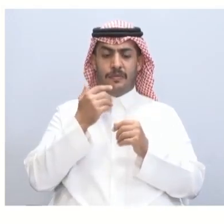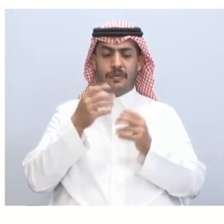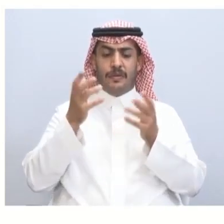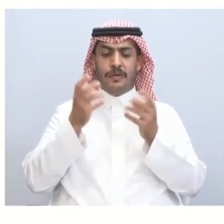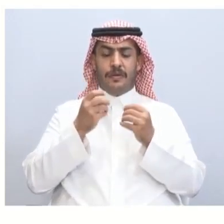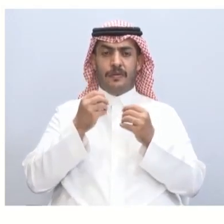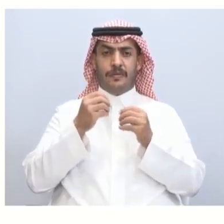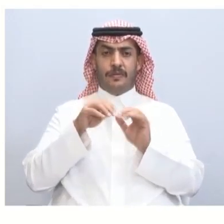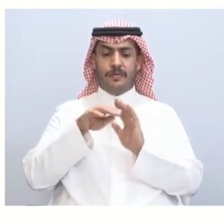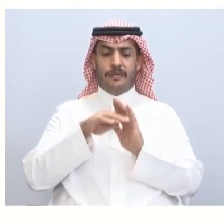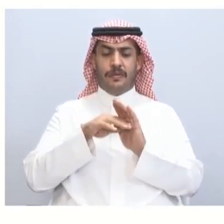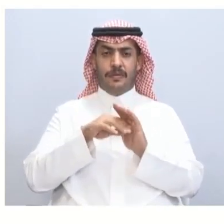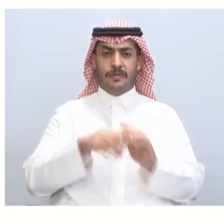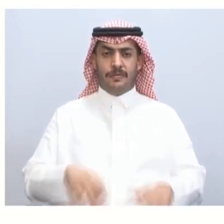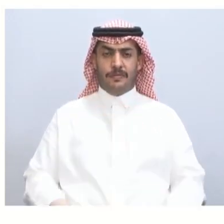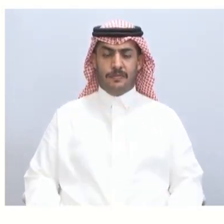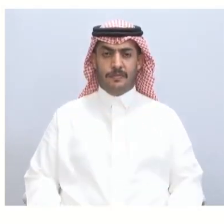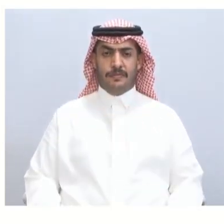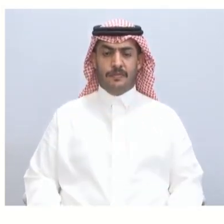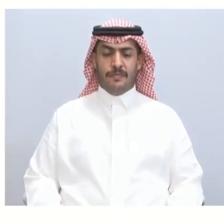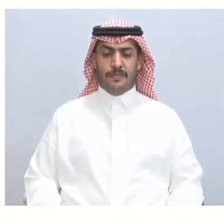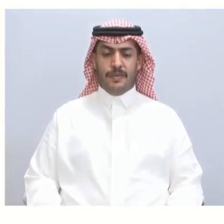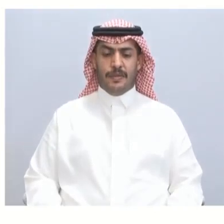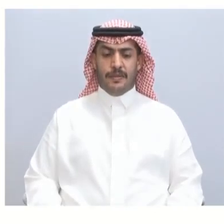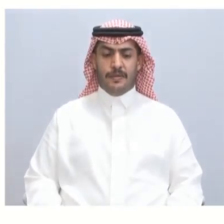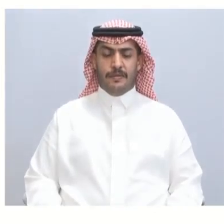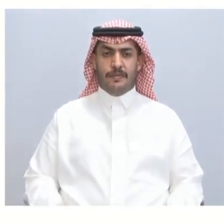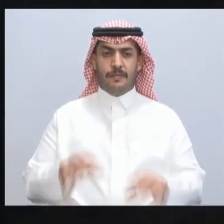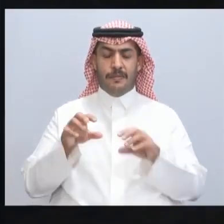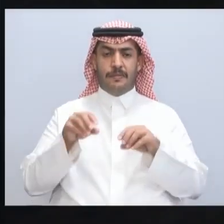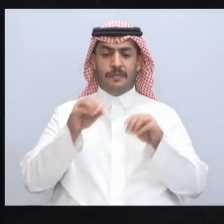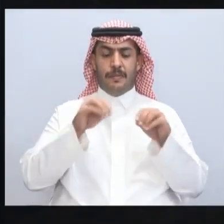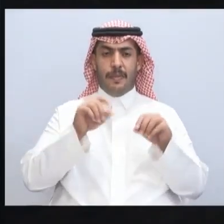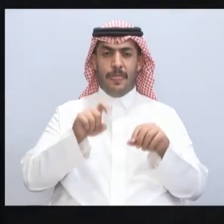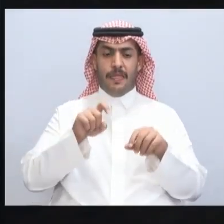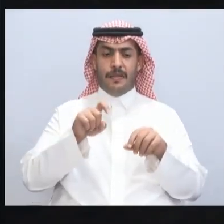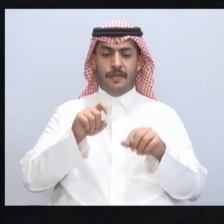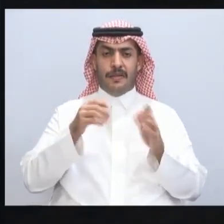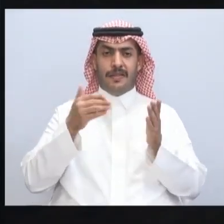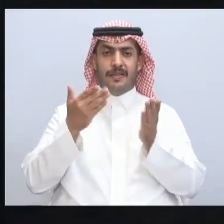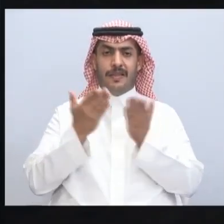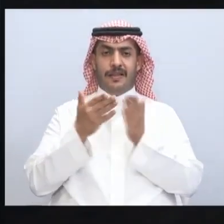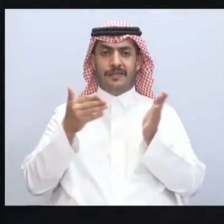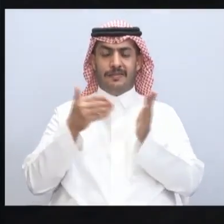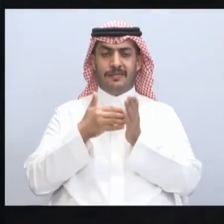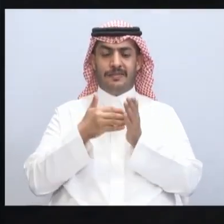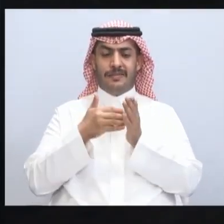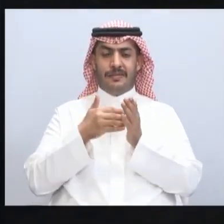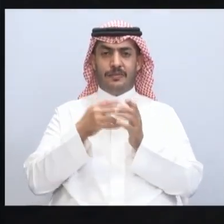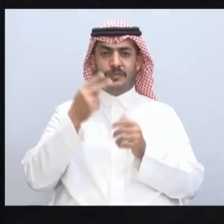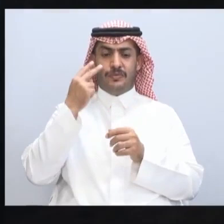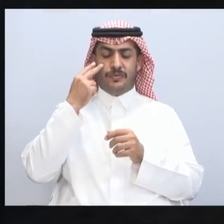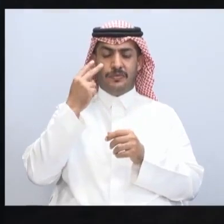قله او عدم الفراغ ننتقل الان الى نهايه درسنا لهذا اليوم